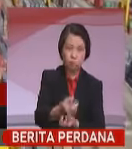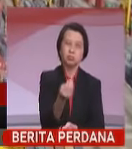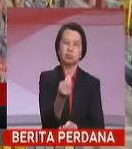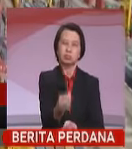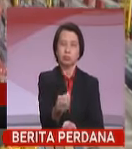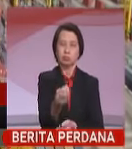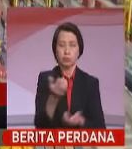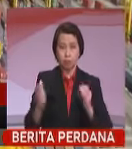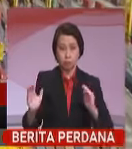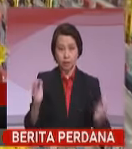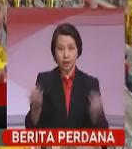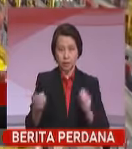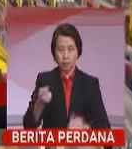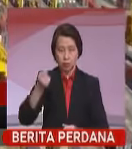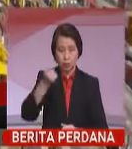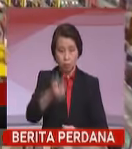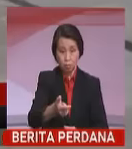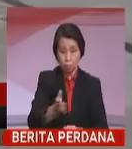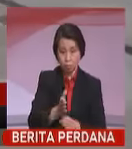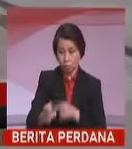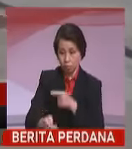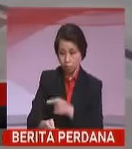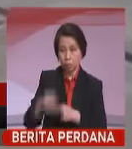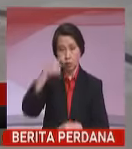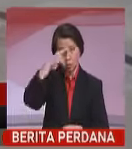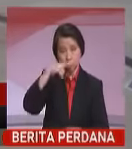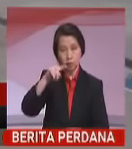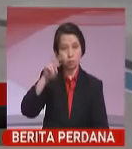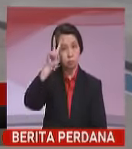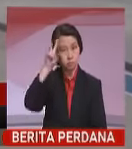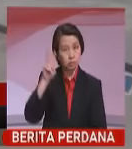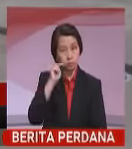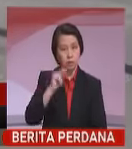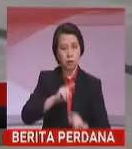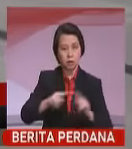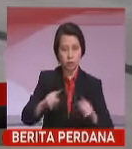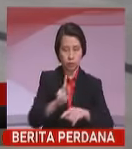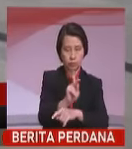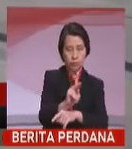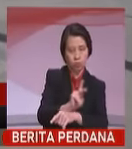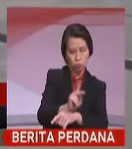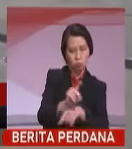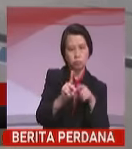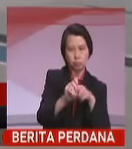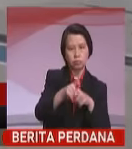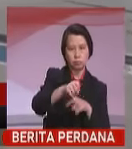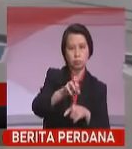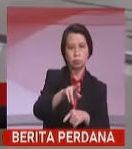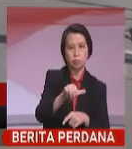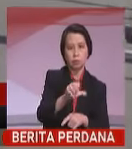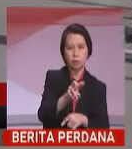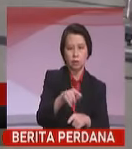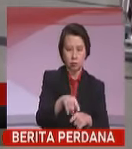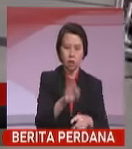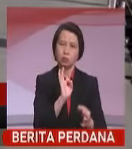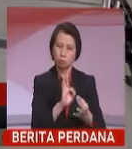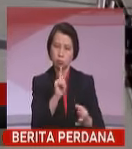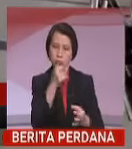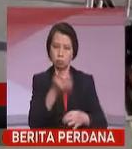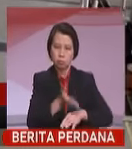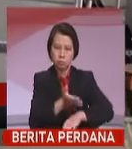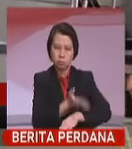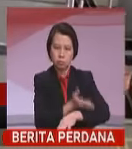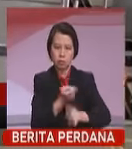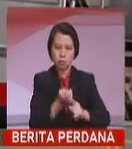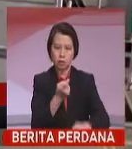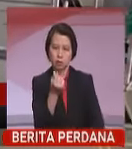rendah berbanding sumbangan sektor berkenaan di Thailand dan Vietnam, namun sektor koperasi masih memiliki ruang yang signifikan untuk berkembang dari